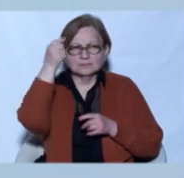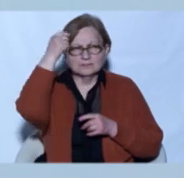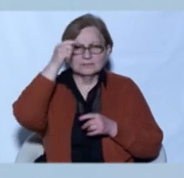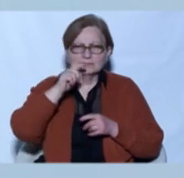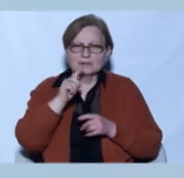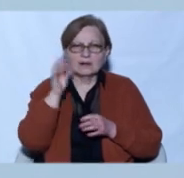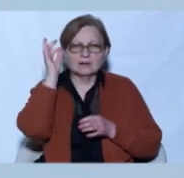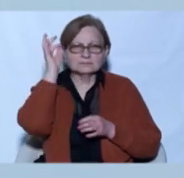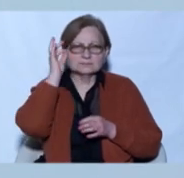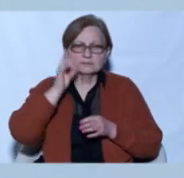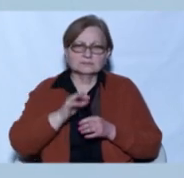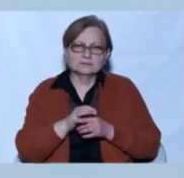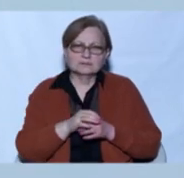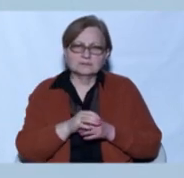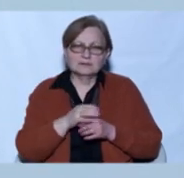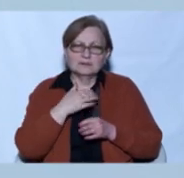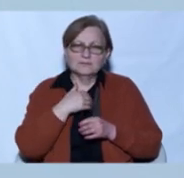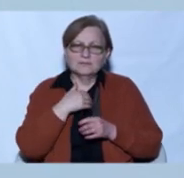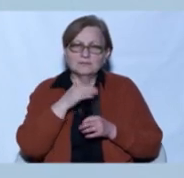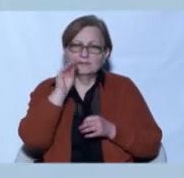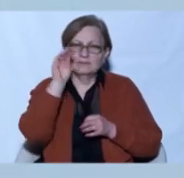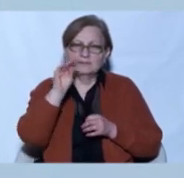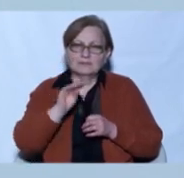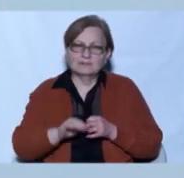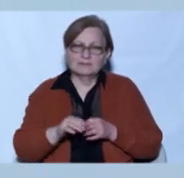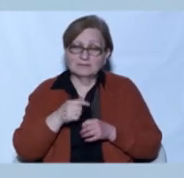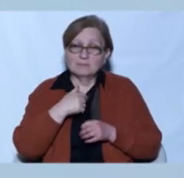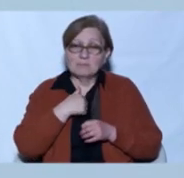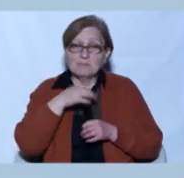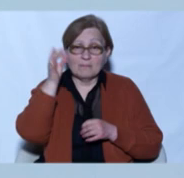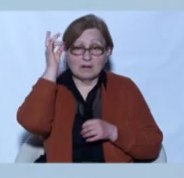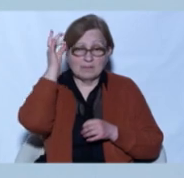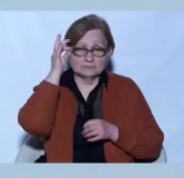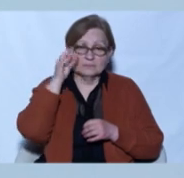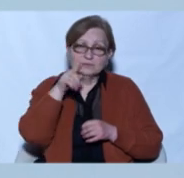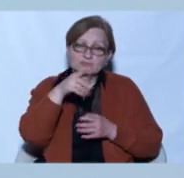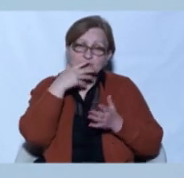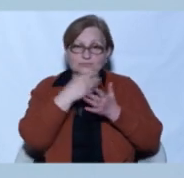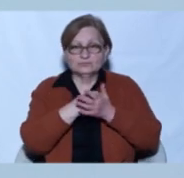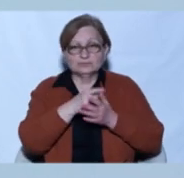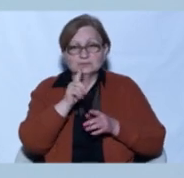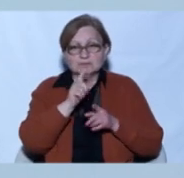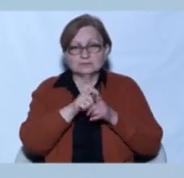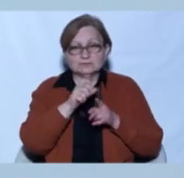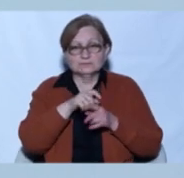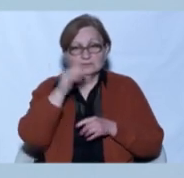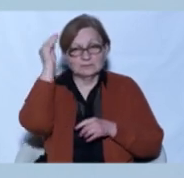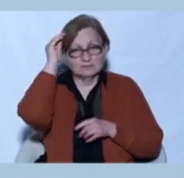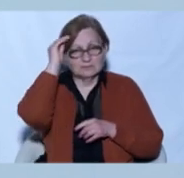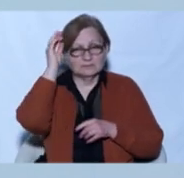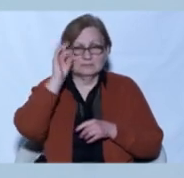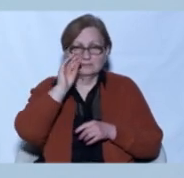გონებაში? მე იმ სიტყვებს ჩამოვწერ, რომლებიც მე მომაგონდება. შენ კიდევ ნახოთ, ძალიან